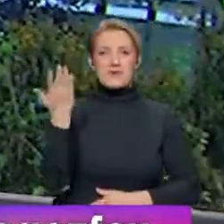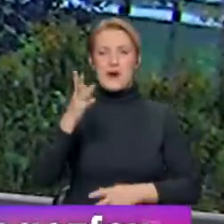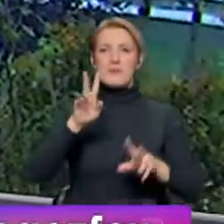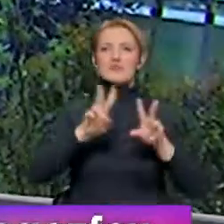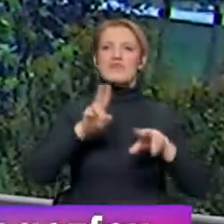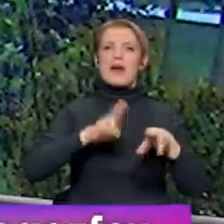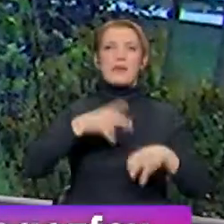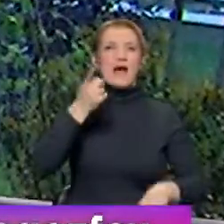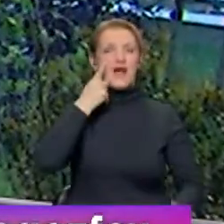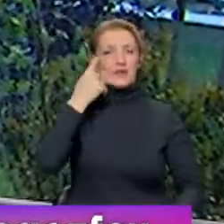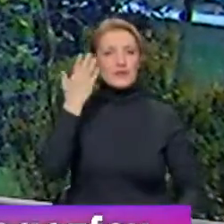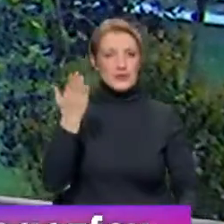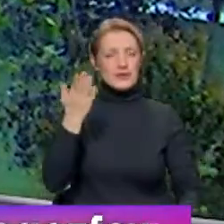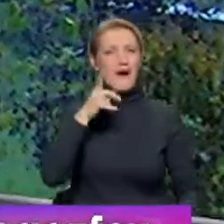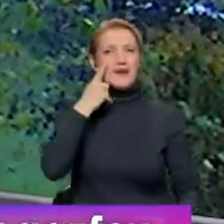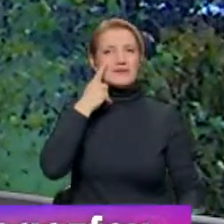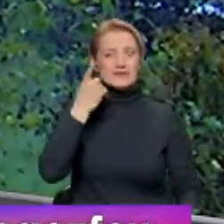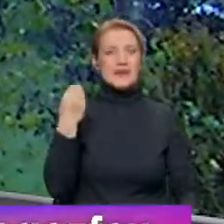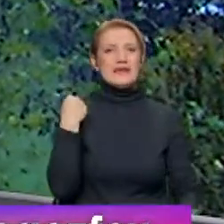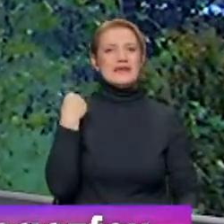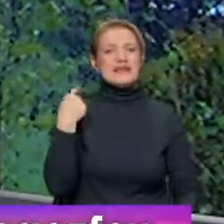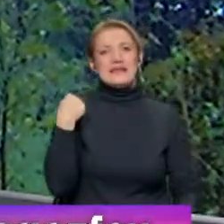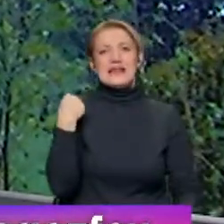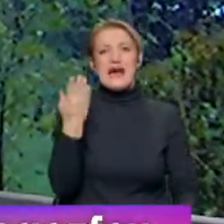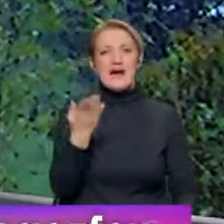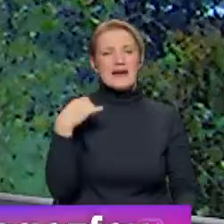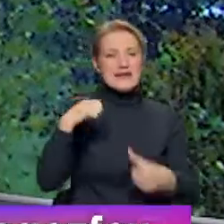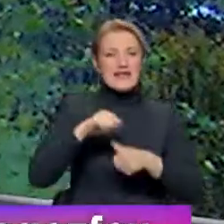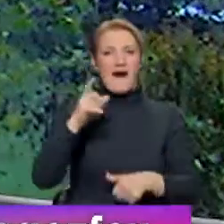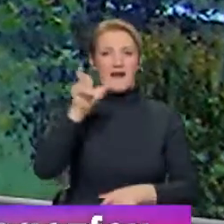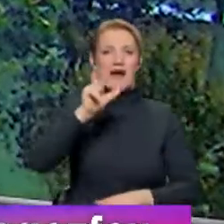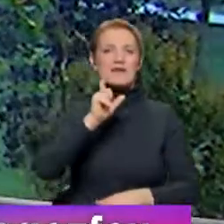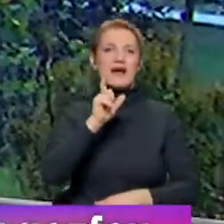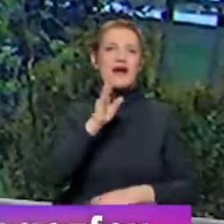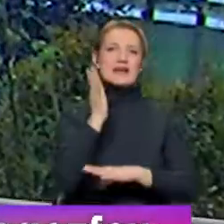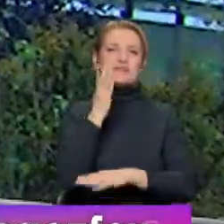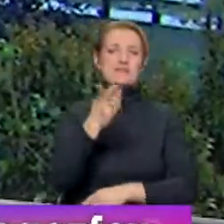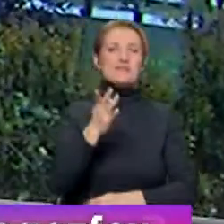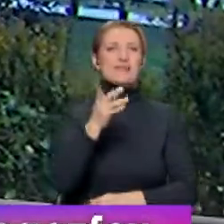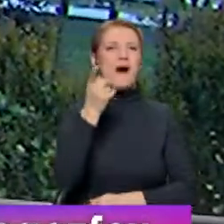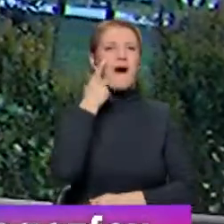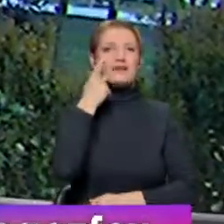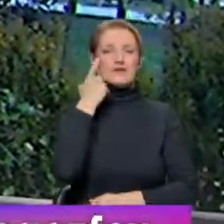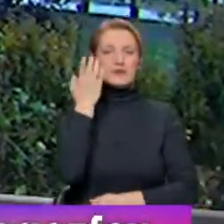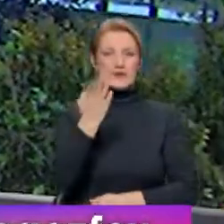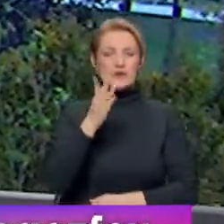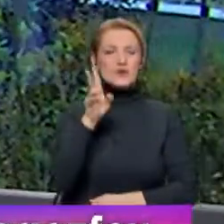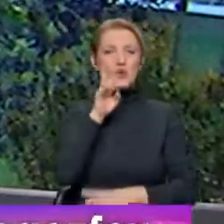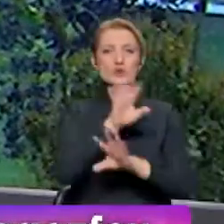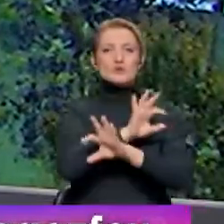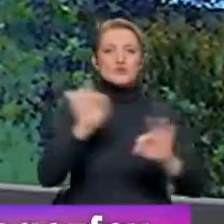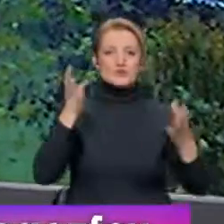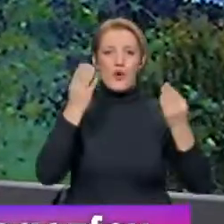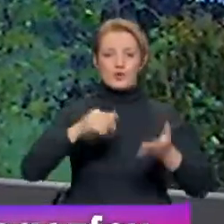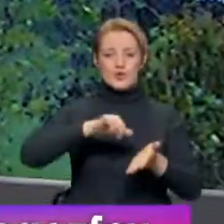Mustafa Kemal Atatürk ve yine aylardan Kasım, 10 Kasım. Ulu Önder Mustafa Kemal Atatürk'ün sonsuz